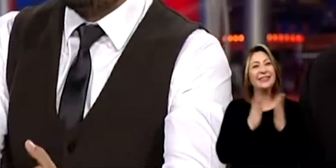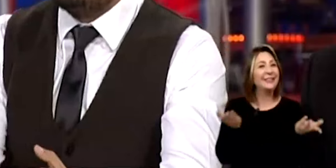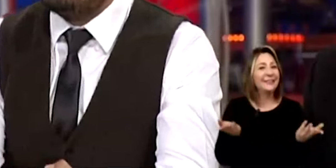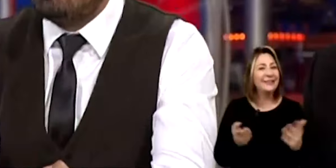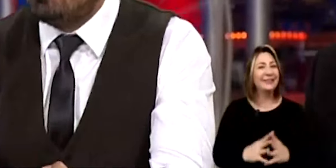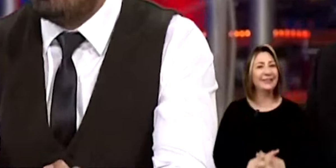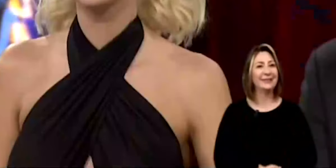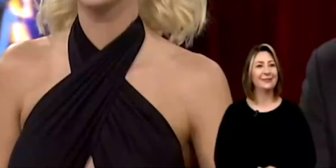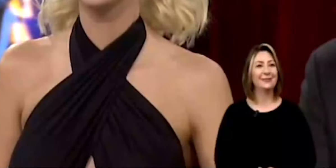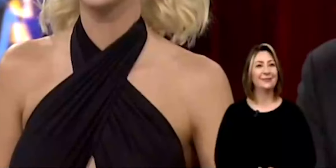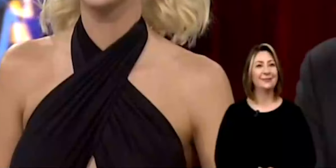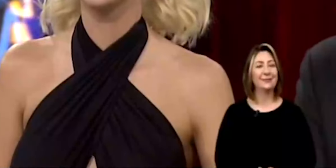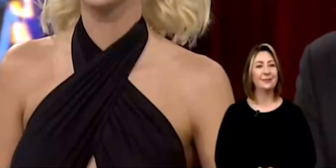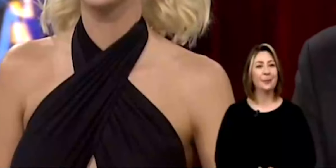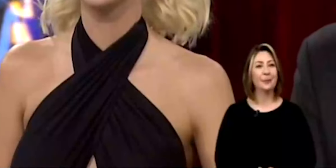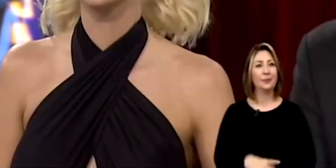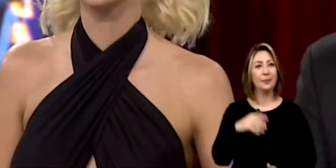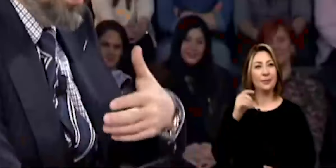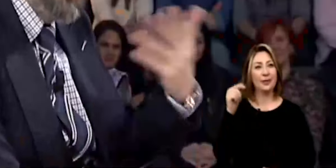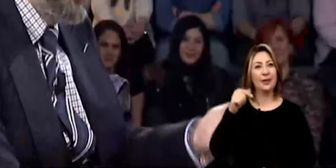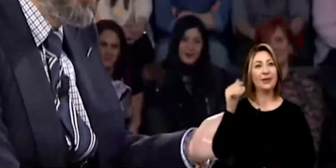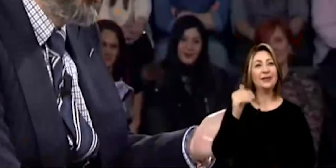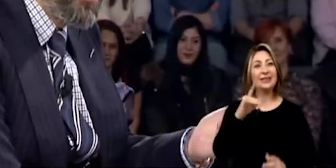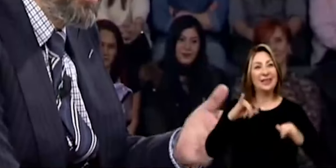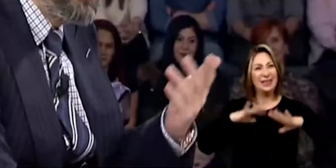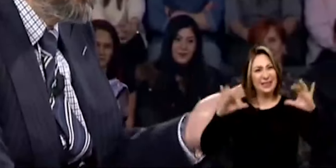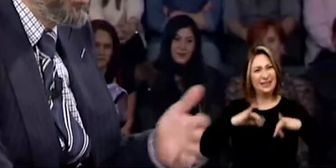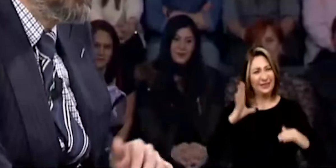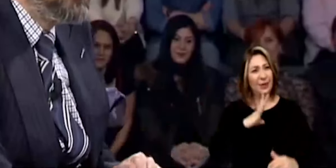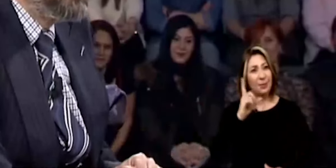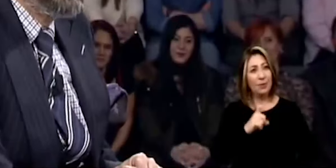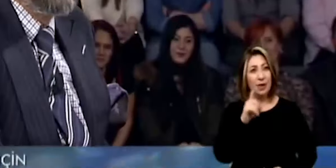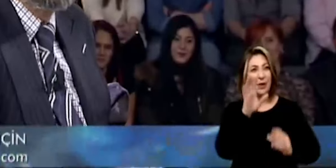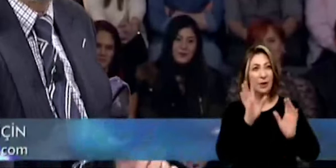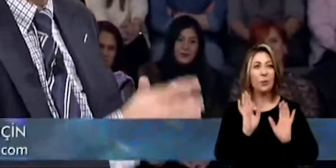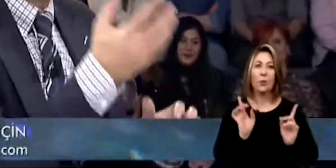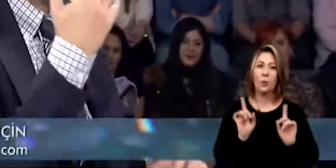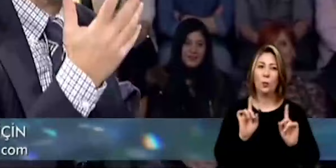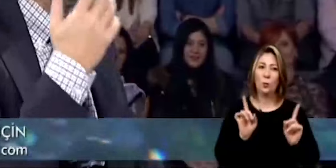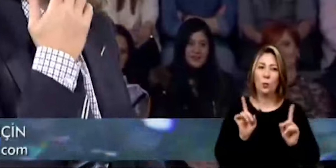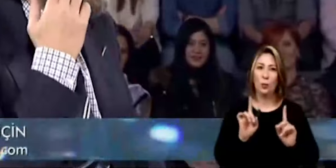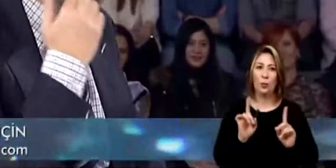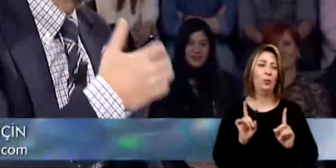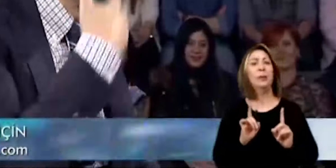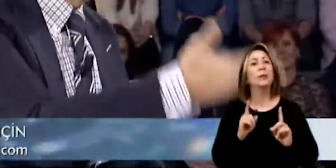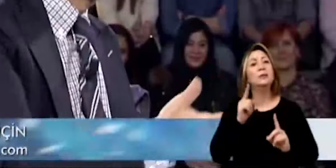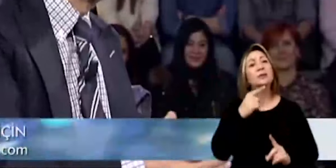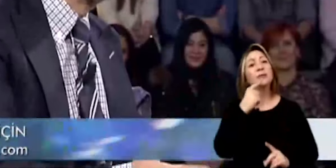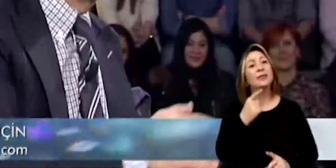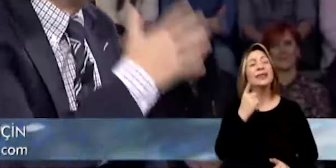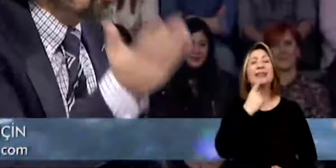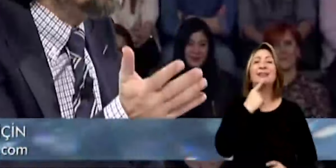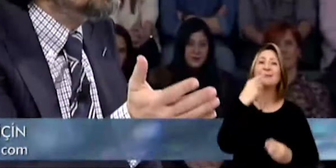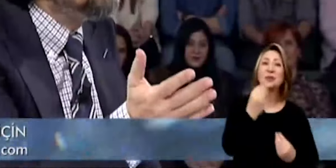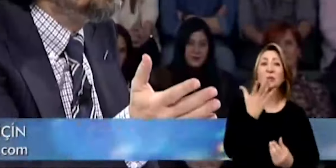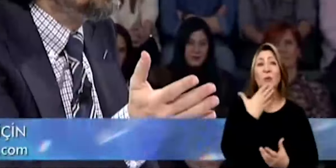oldu? Bir şey yaptı mı? Yani buraya şeye gelmeden sizi rahatsız edici bir hareket. Yok, hayır. Hayır. Yani herkes şunu demek istiyorum. Yani davrandı. İltifat